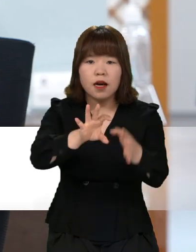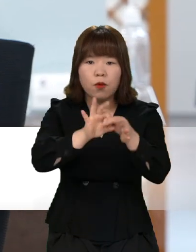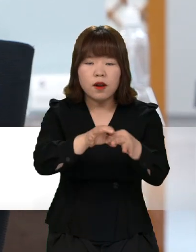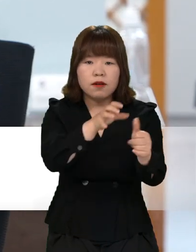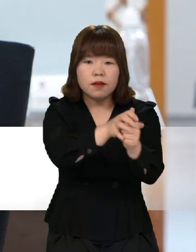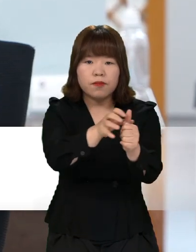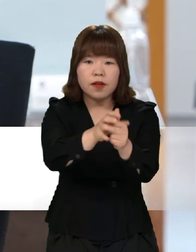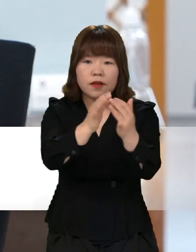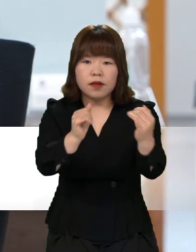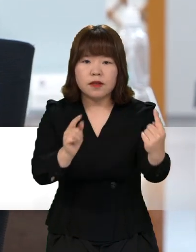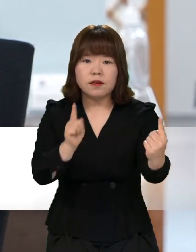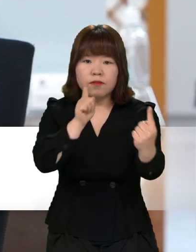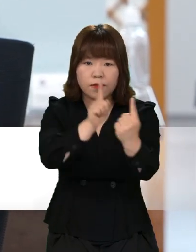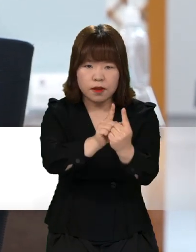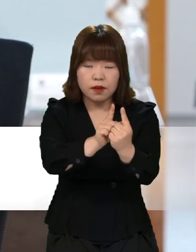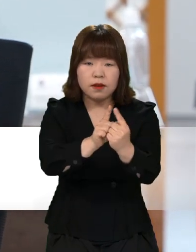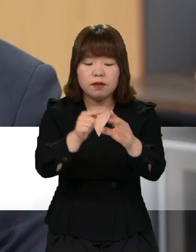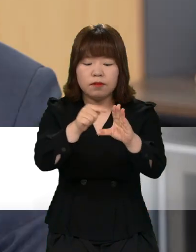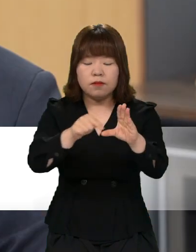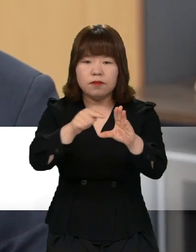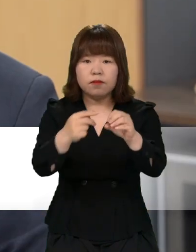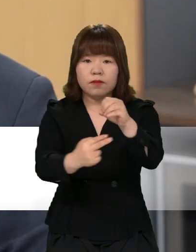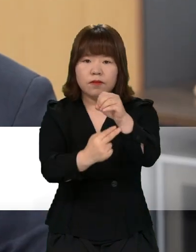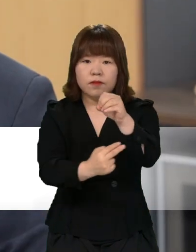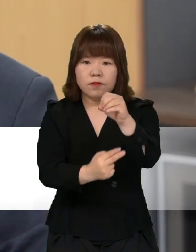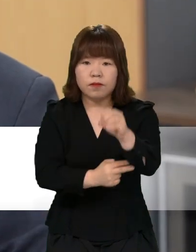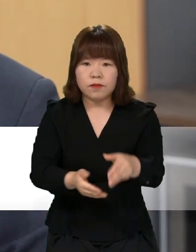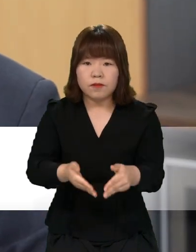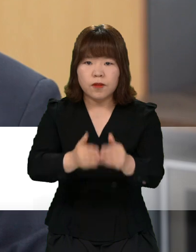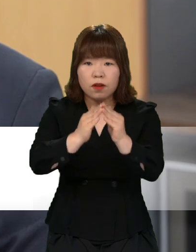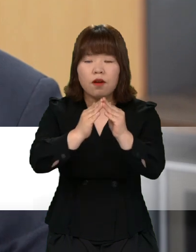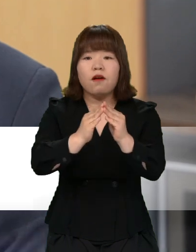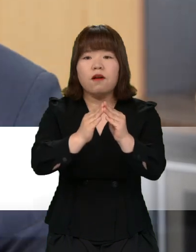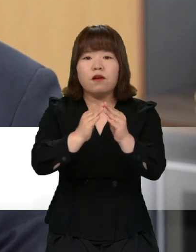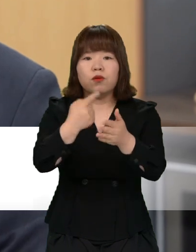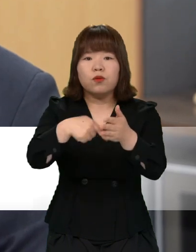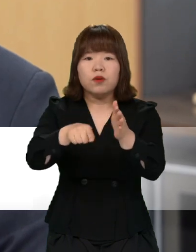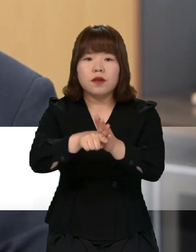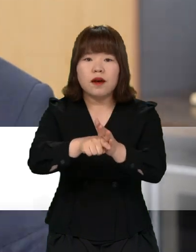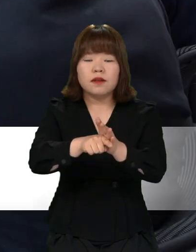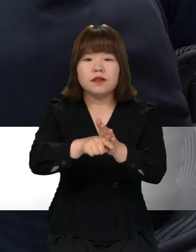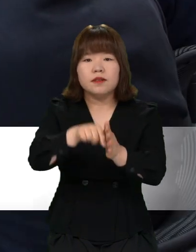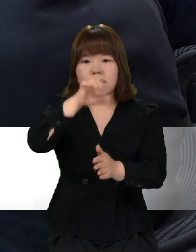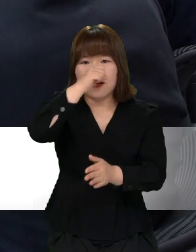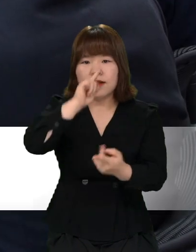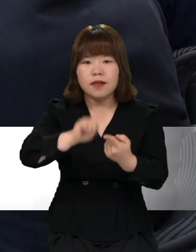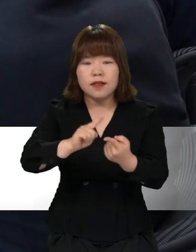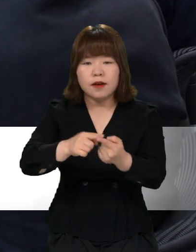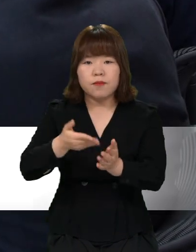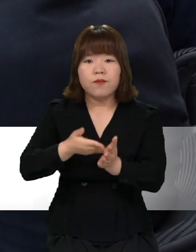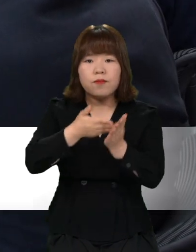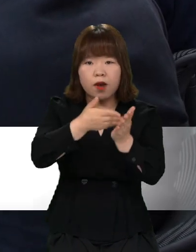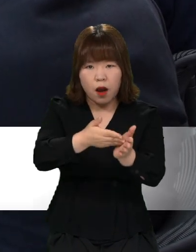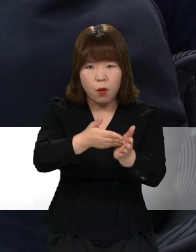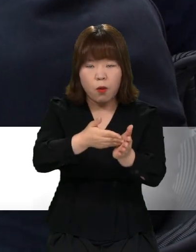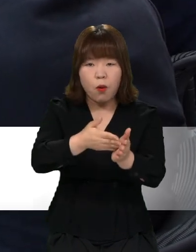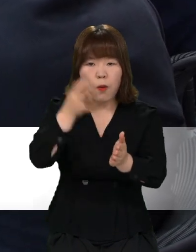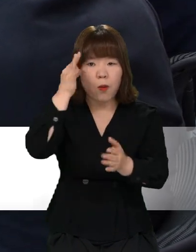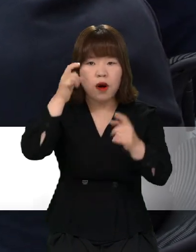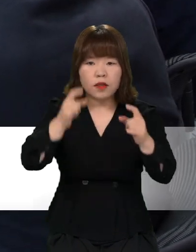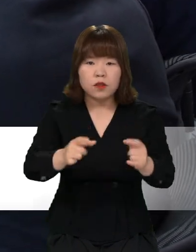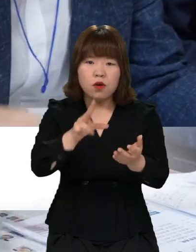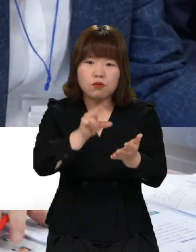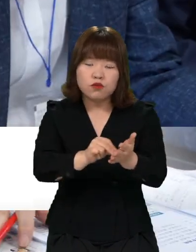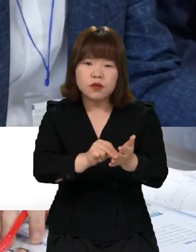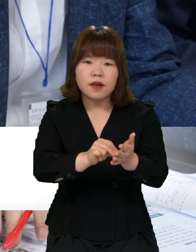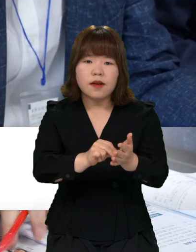예산실장과 각 심의관을 만나 영일만 횡단 대교 건설 사업에 조속한 총사업비 변경 등을 건의하고 지역